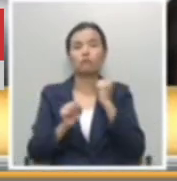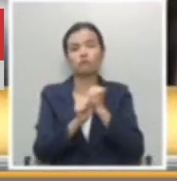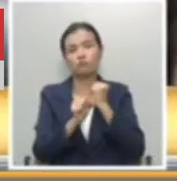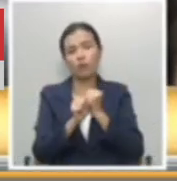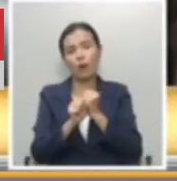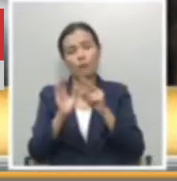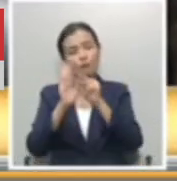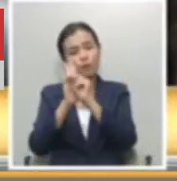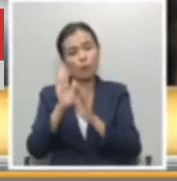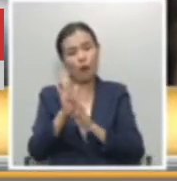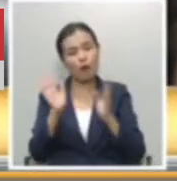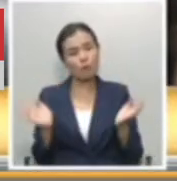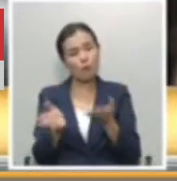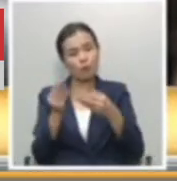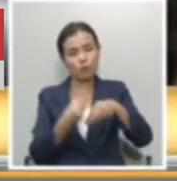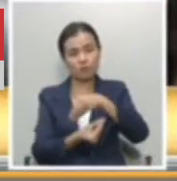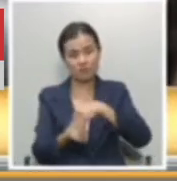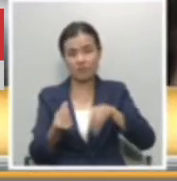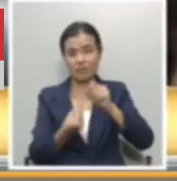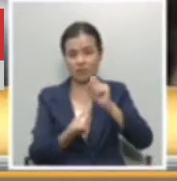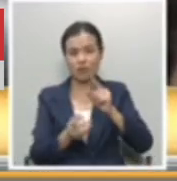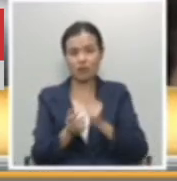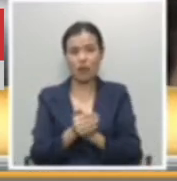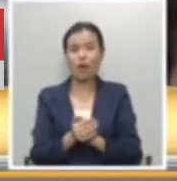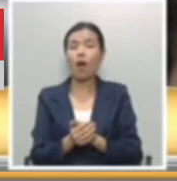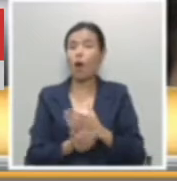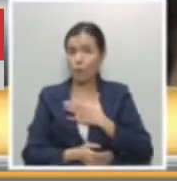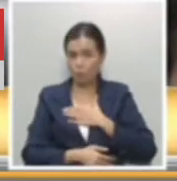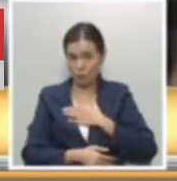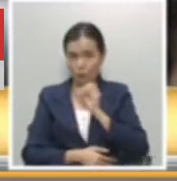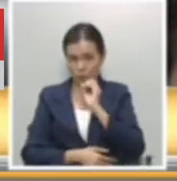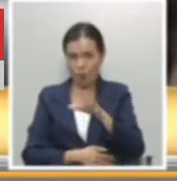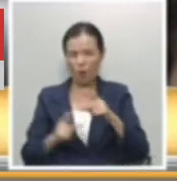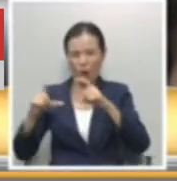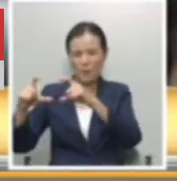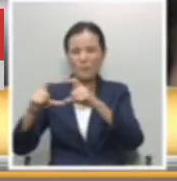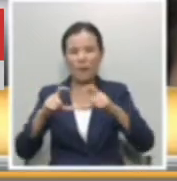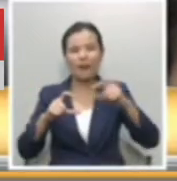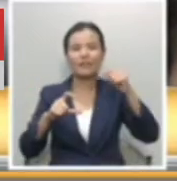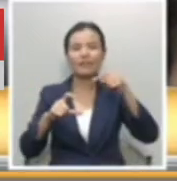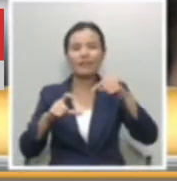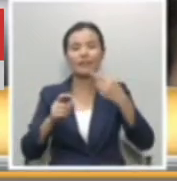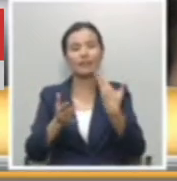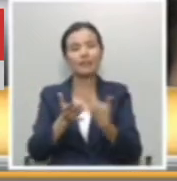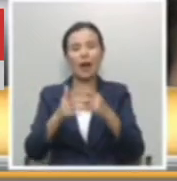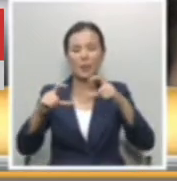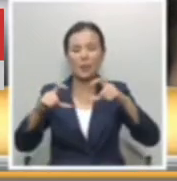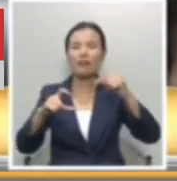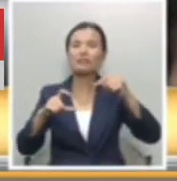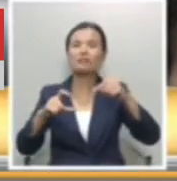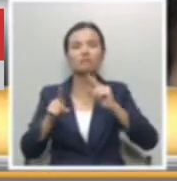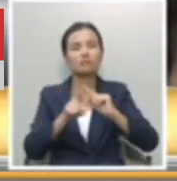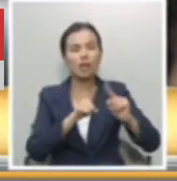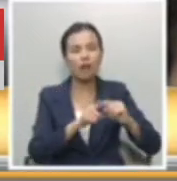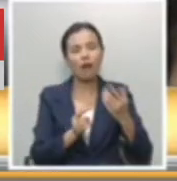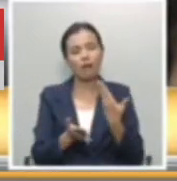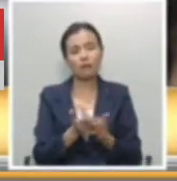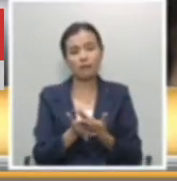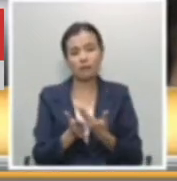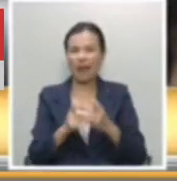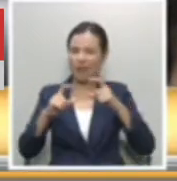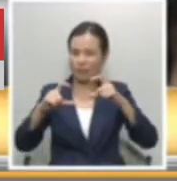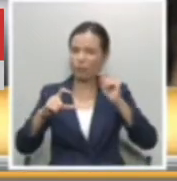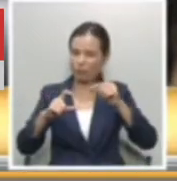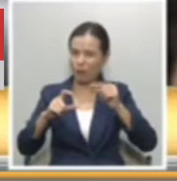ยบายกระตุ้นเศรษฐกิจนะครับที่ผมบอกว่าเอาเงินไปเติมบัตรนั่นแหละนะครับการแจกเงินในลักษณ